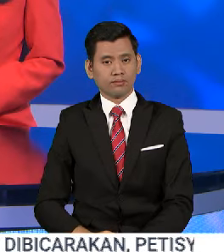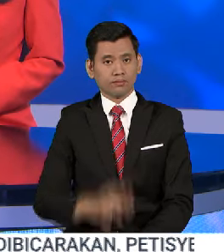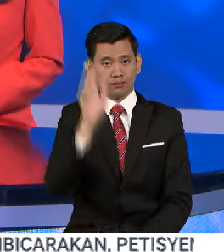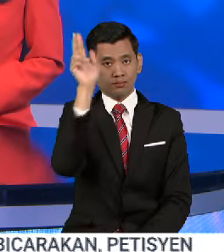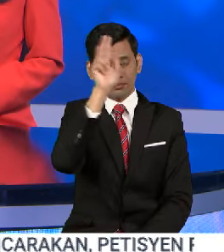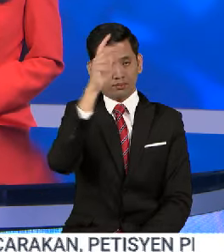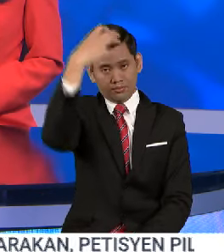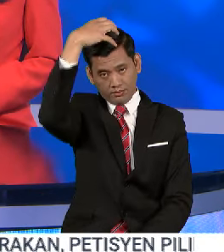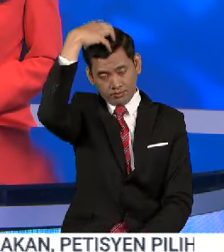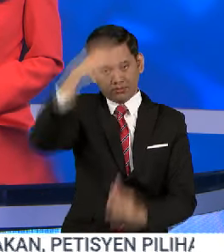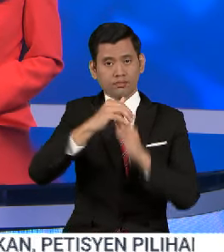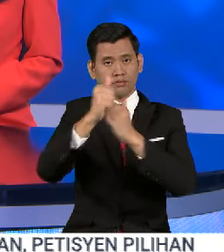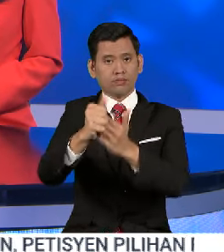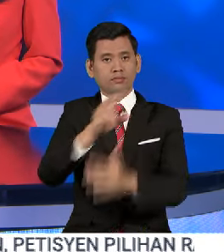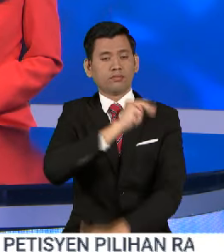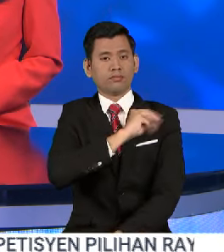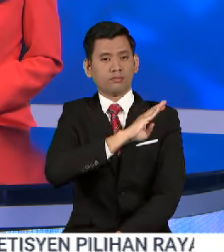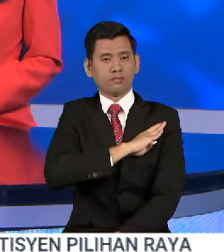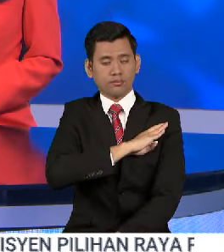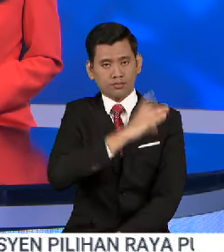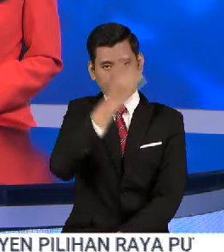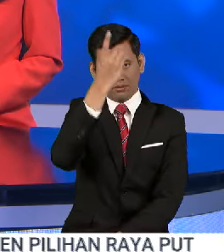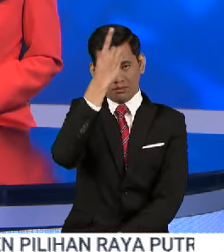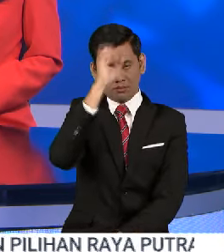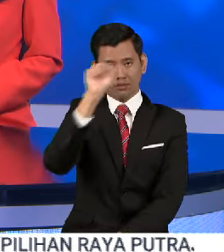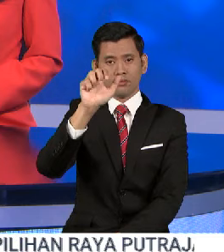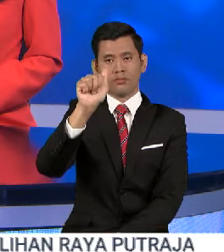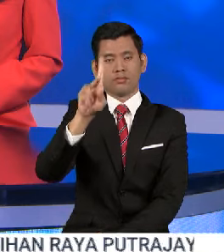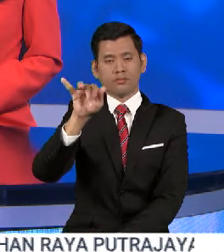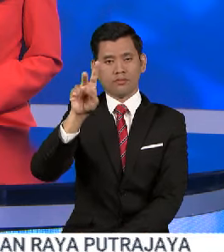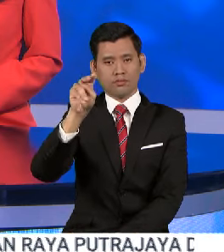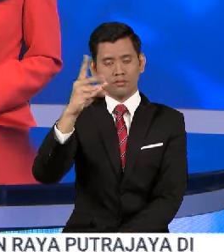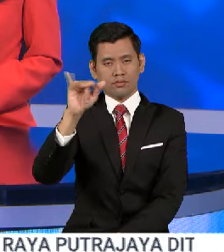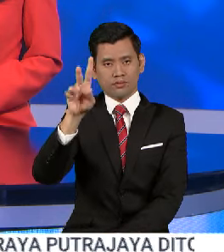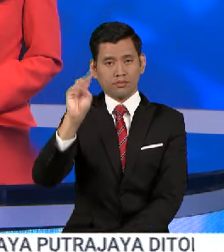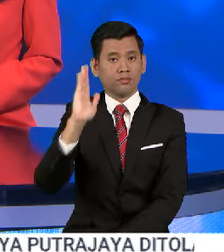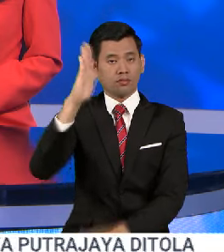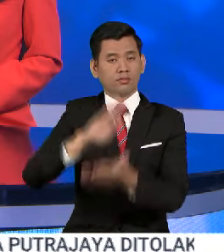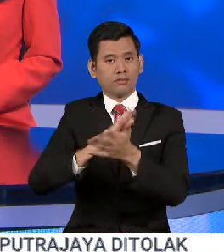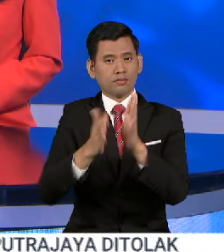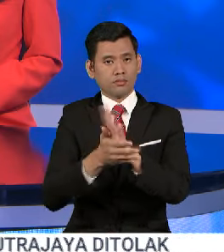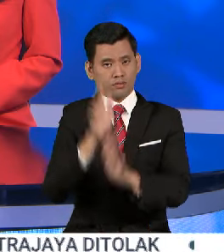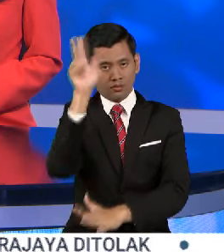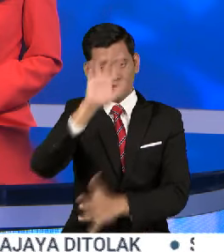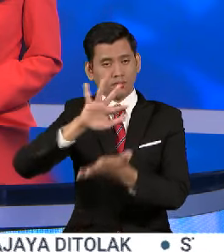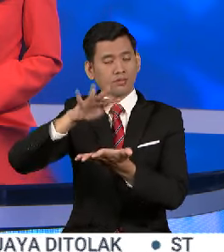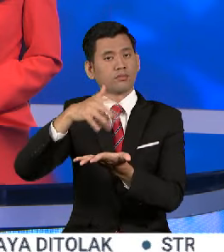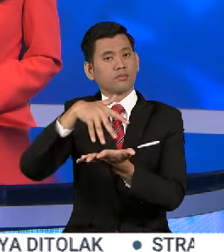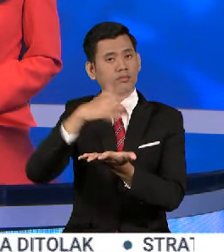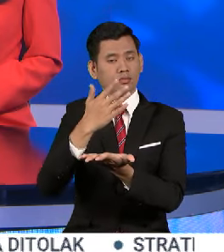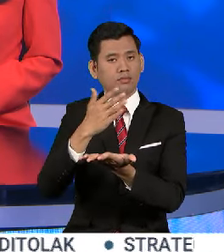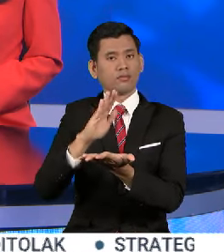Kerajaan Negeri Selangor di bawah pimpinan Menteri Besar Datuk Seri Amiruddin Syari akan bertindak sebagai kerajaan sementara atau caretaker government selepas